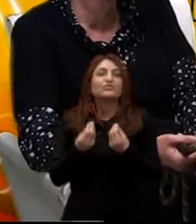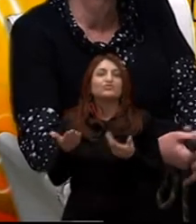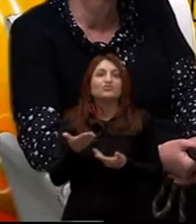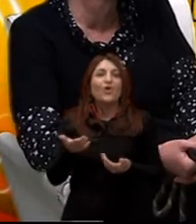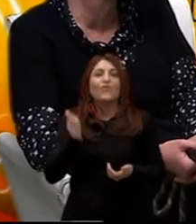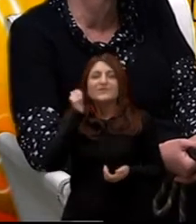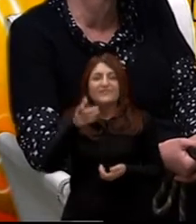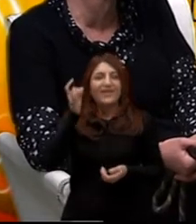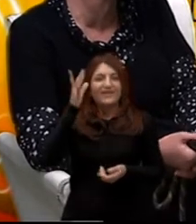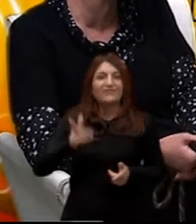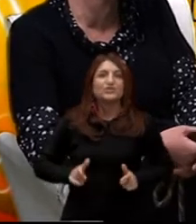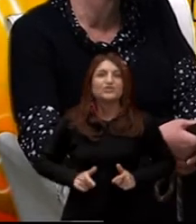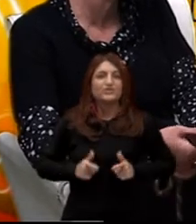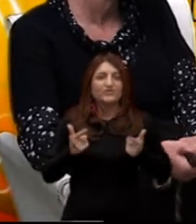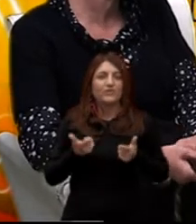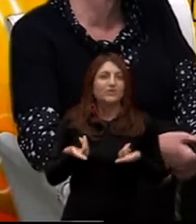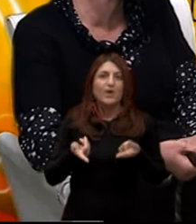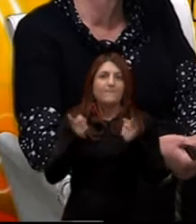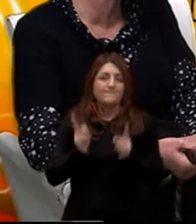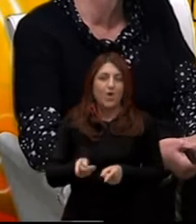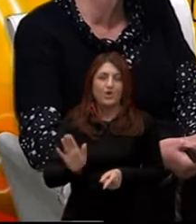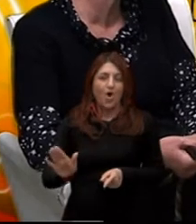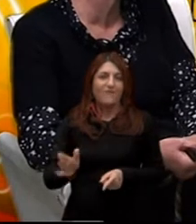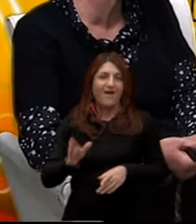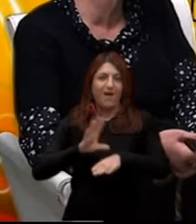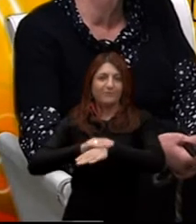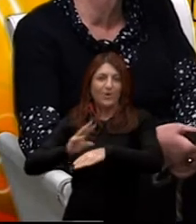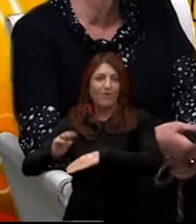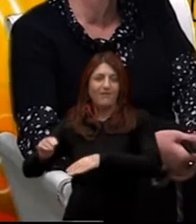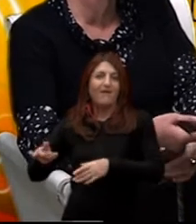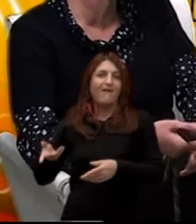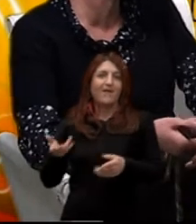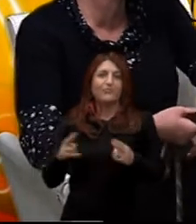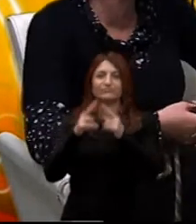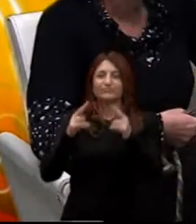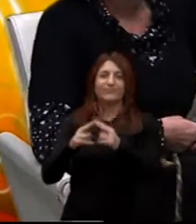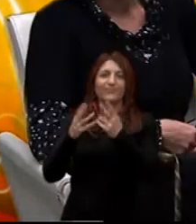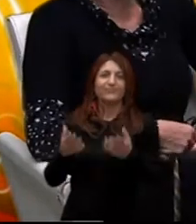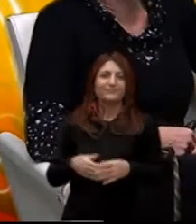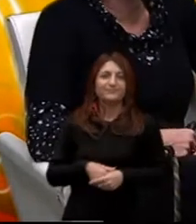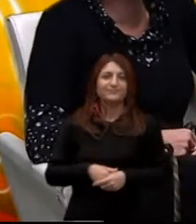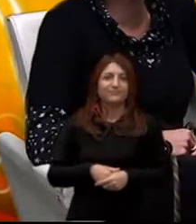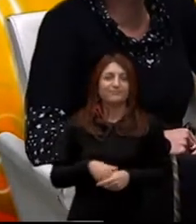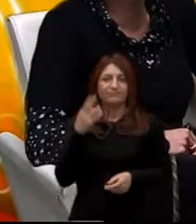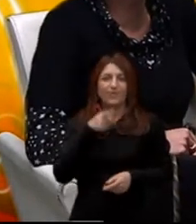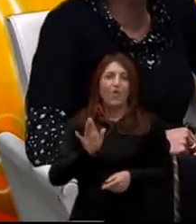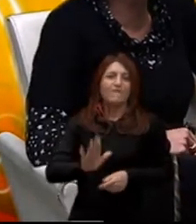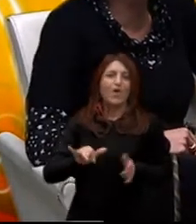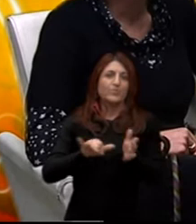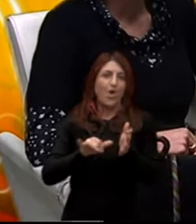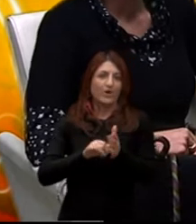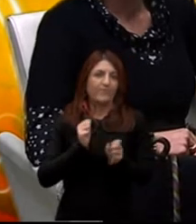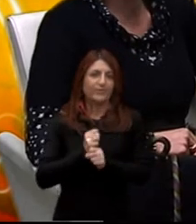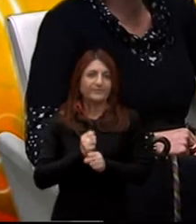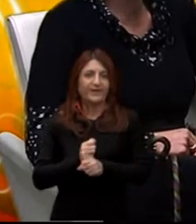zapravo u svakodnevnom životu će morati se sa takvim podržajem susretati i na neki način normalno